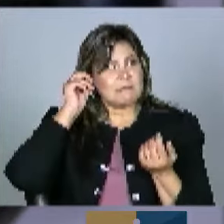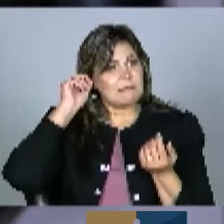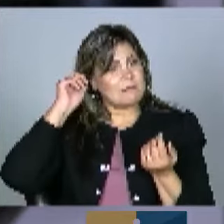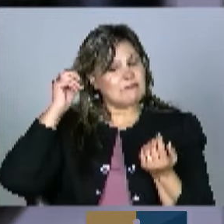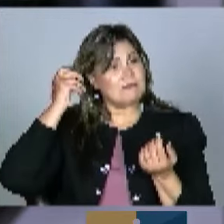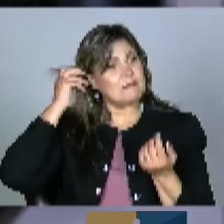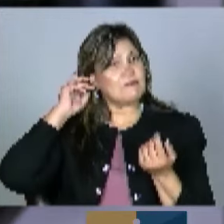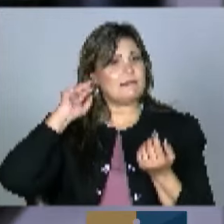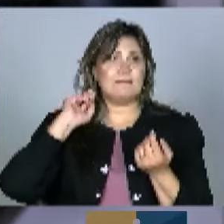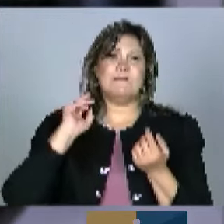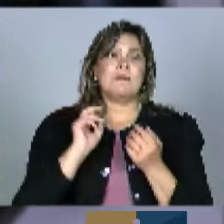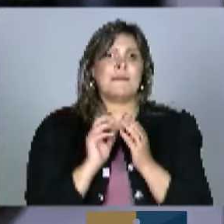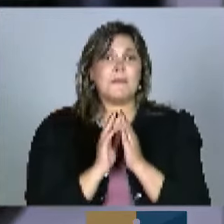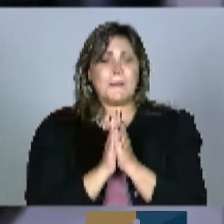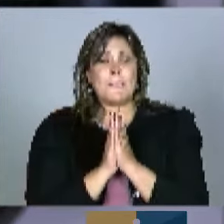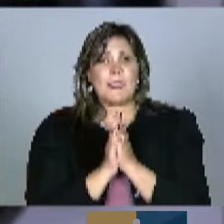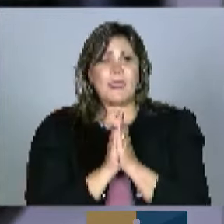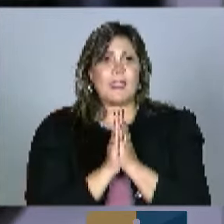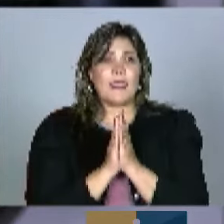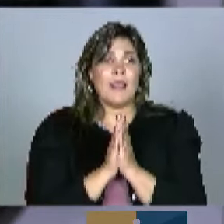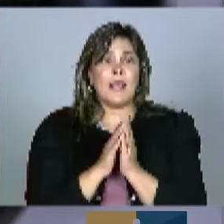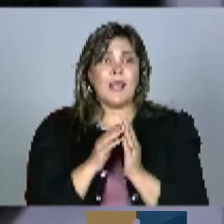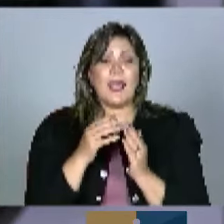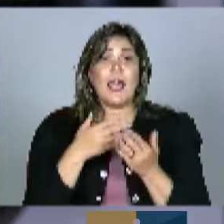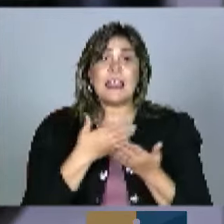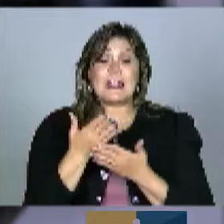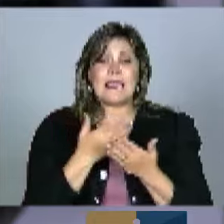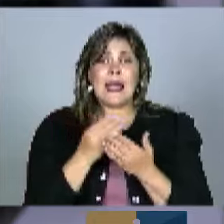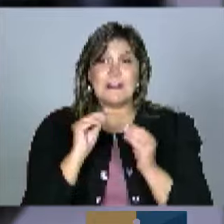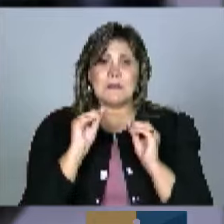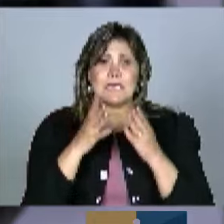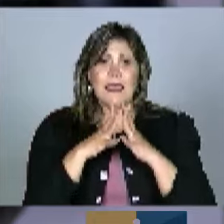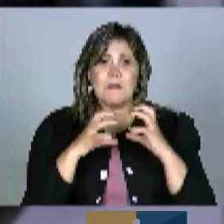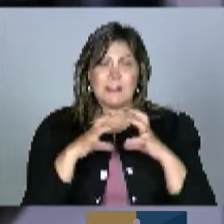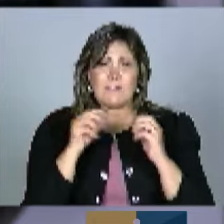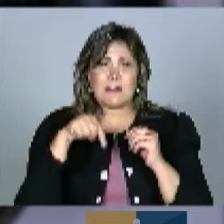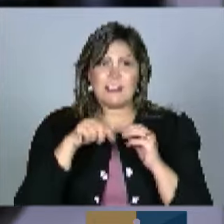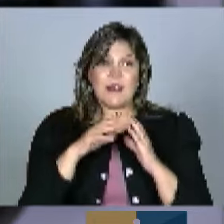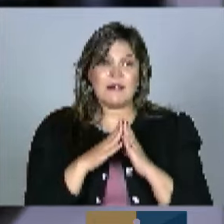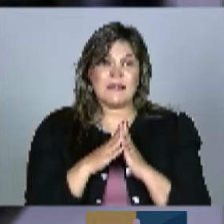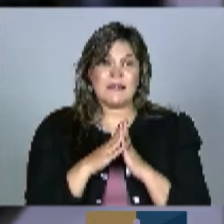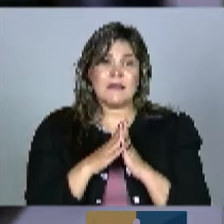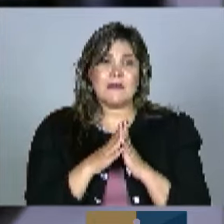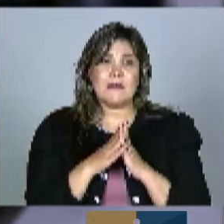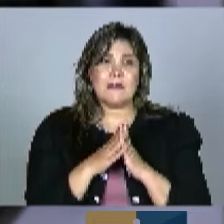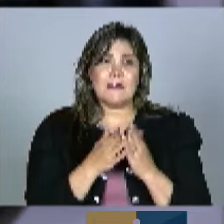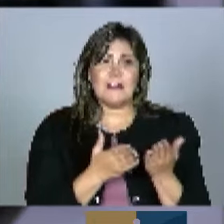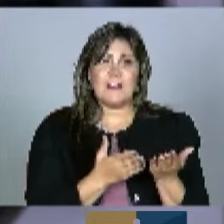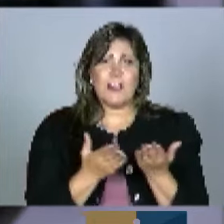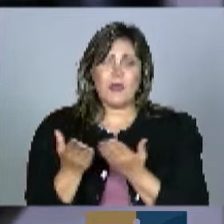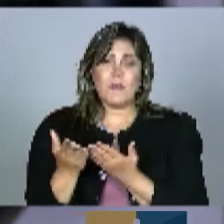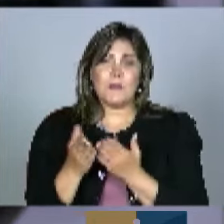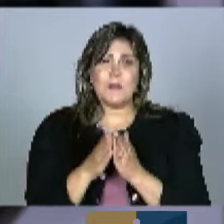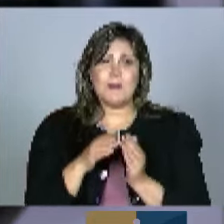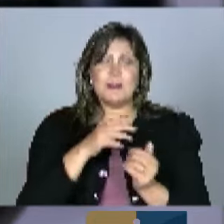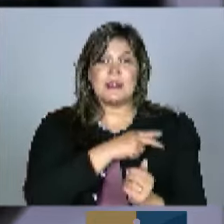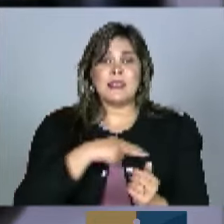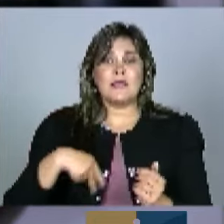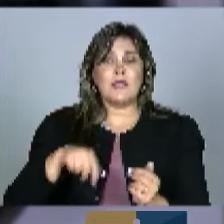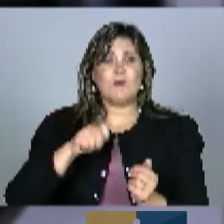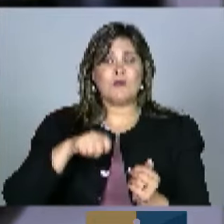العاديه امام القاضي العادي ده اللي هنتكلم فيه تفصيليا في حلقتنا النهارده ولكن اسمحولنا بدايه نرحب بسياده